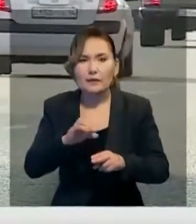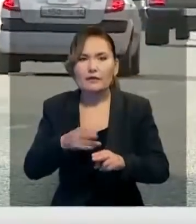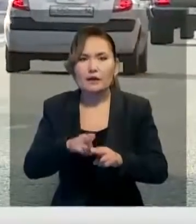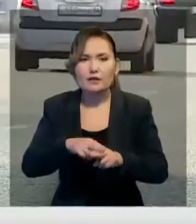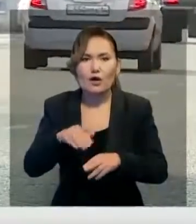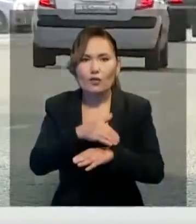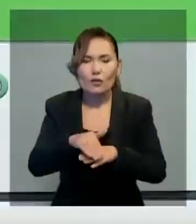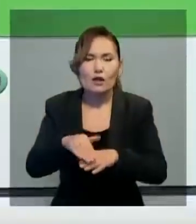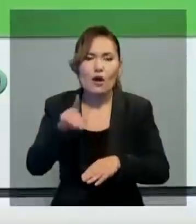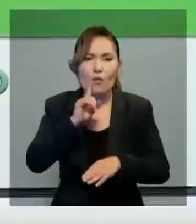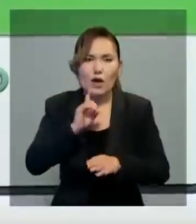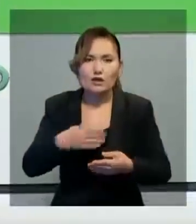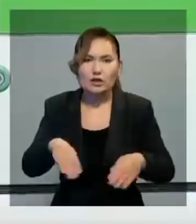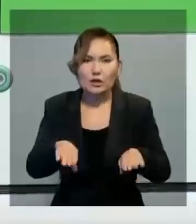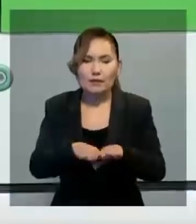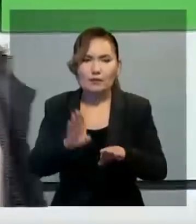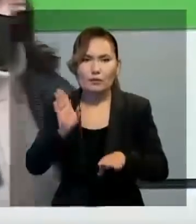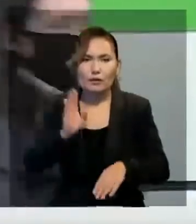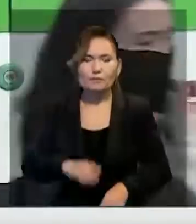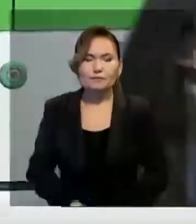Тимирязев көшелері уақытша жабылады.